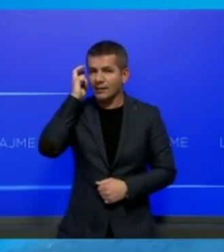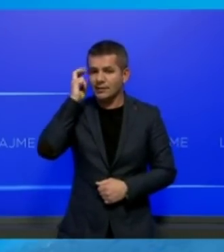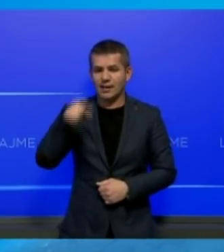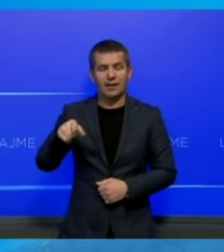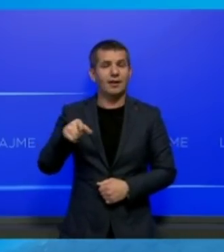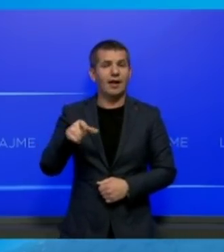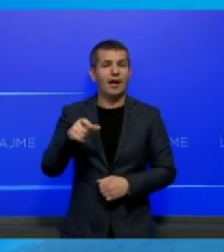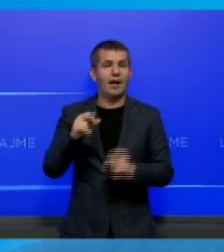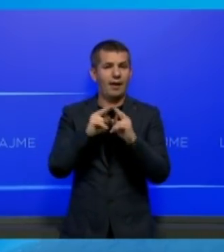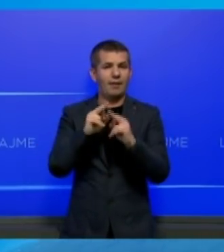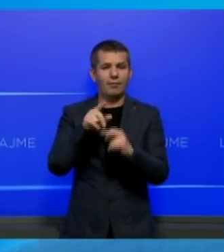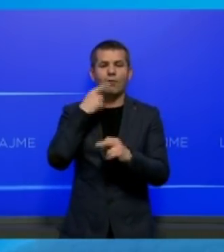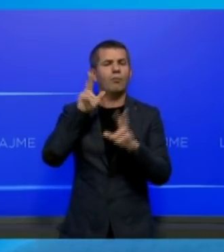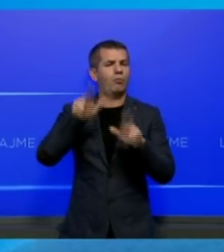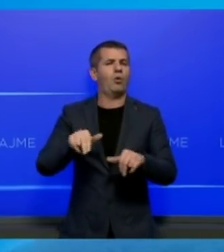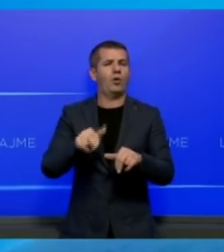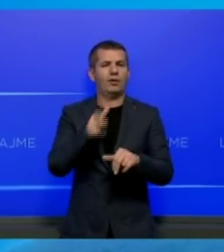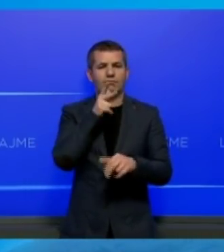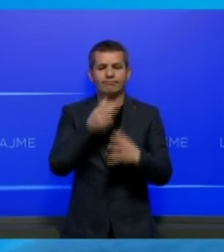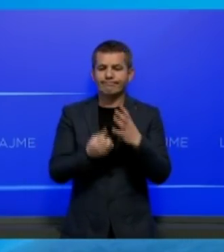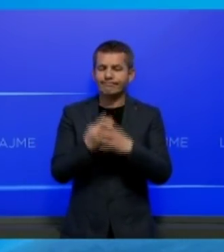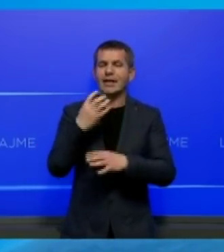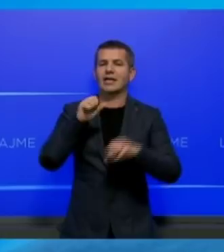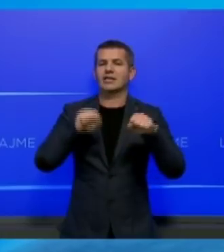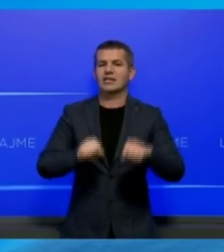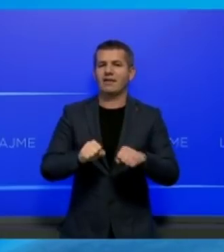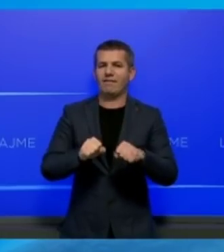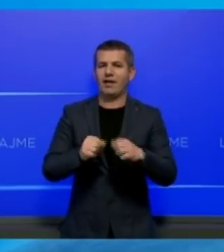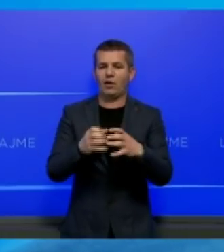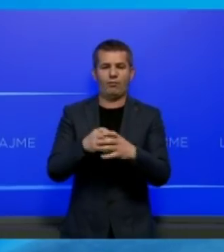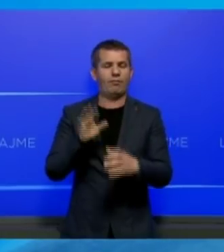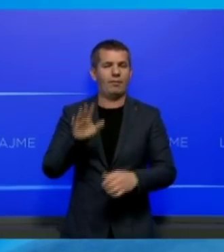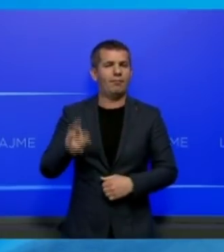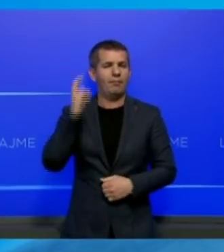do të krijojë një qeveri të pakicës në Malin e Zi.